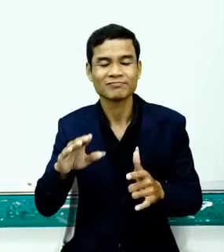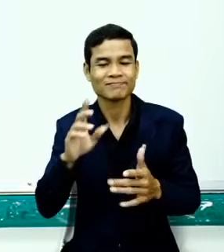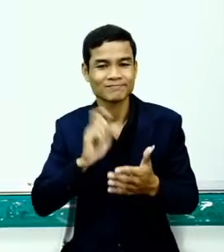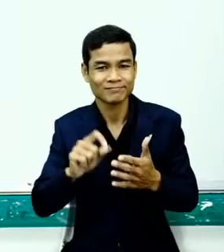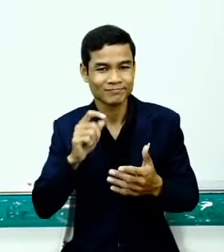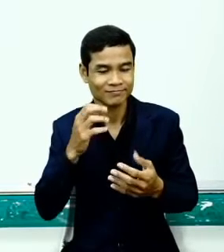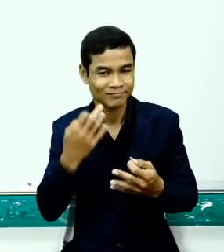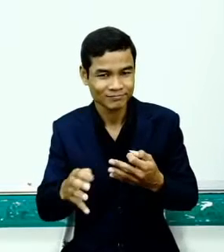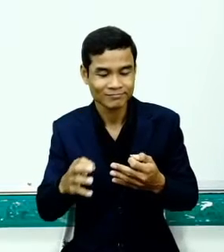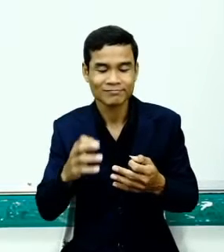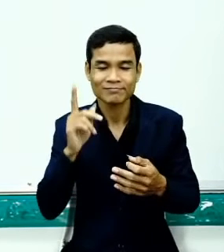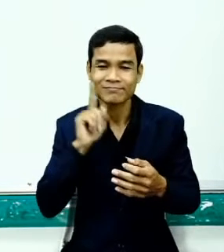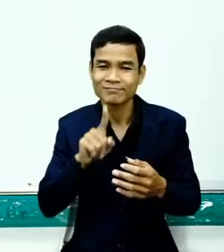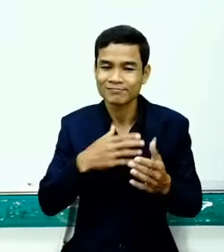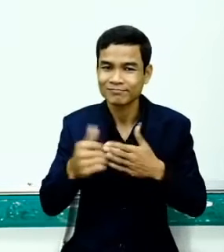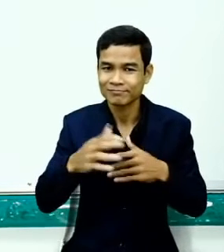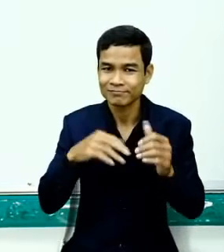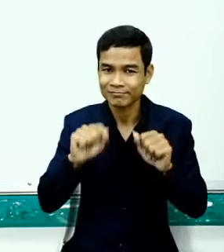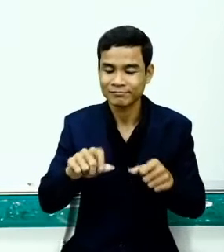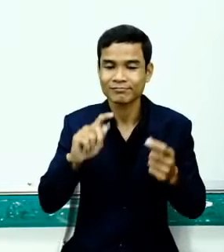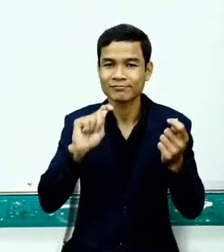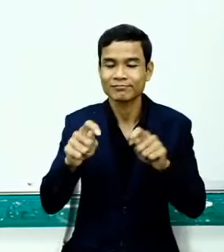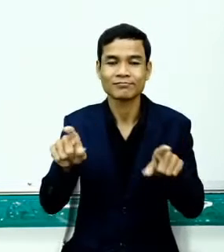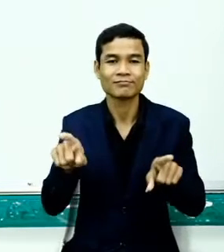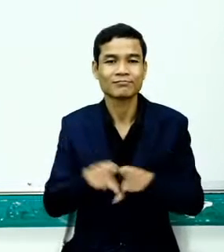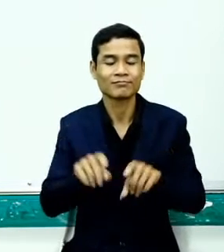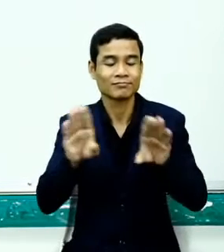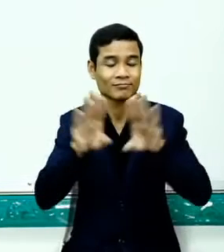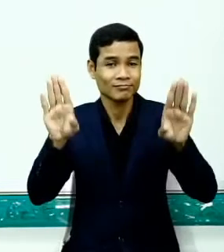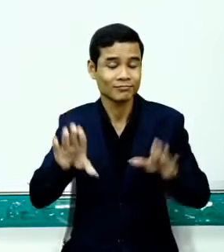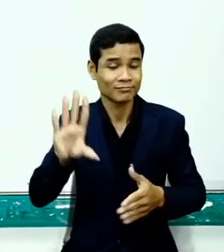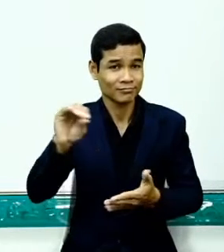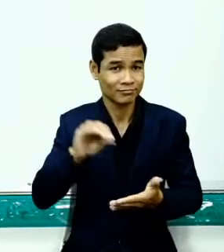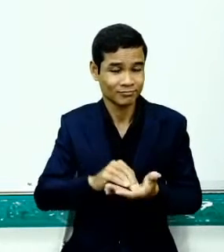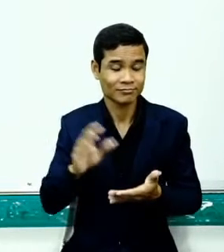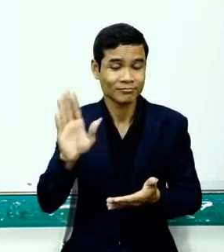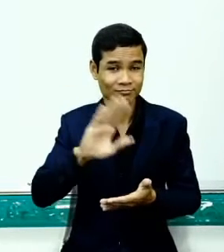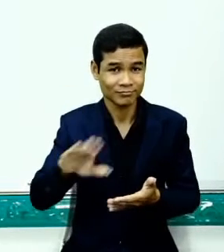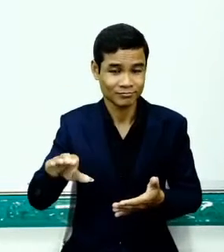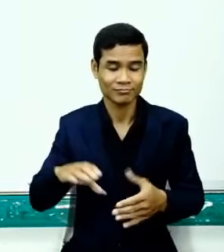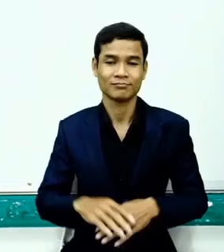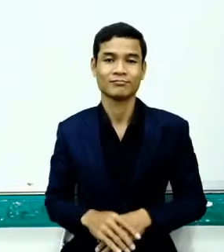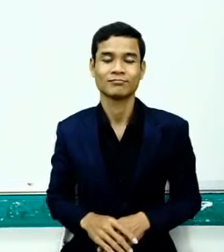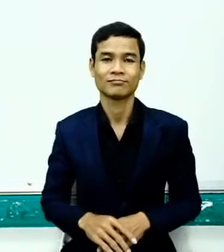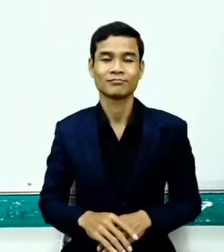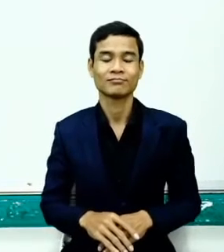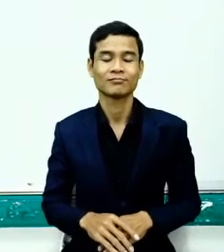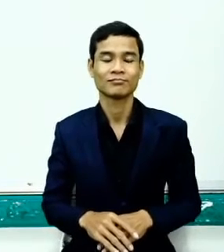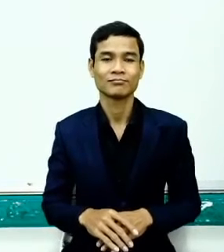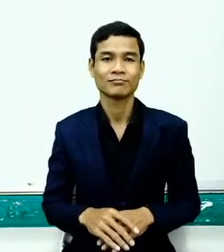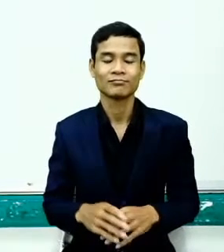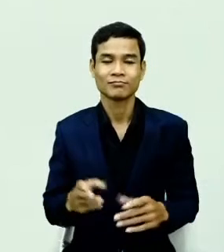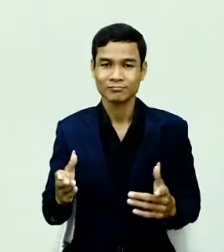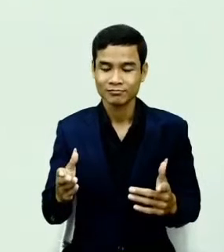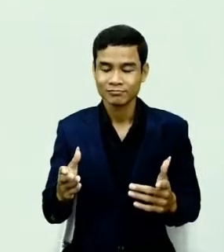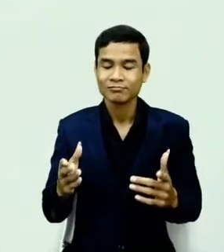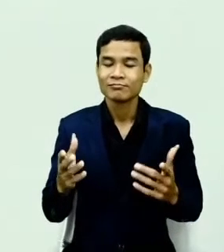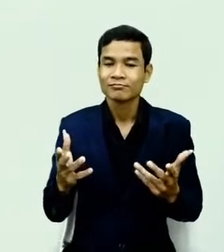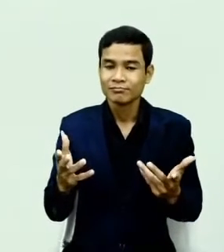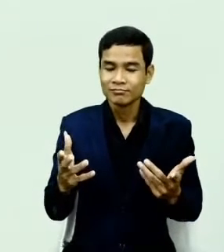នោះត្រូវចូលរួមកែលម្អដូចជាពាក្យកូនញីដែលអ្នកគ្រូបានសរសេរនៅលើក្តារខៀនណាចាកូនញី